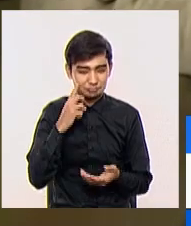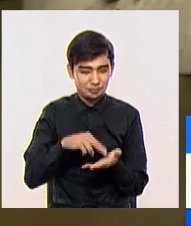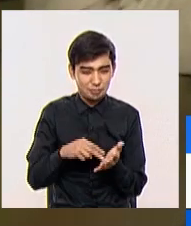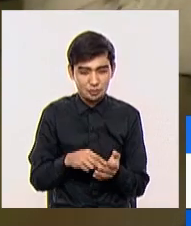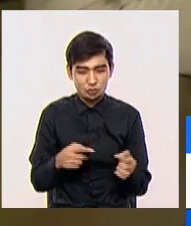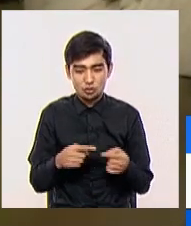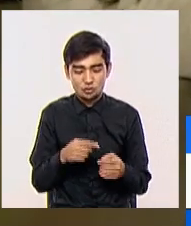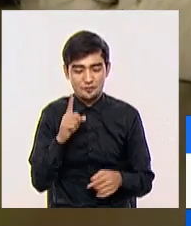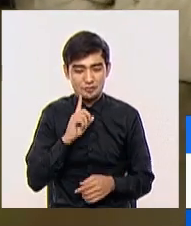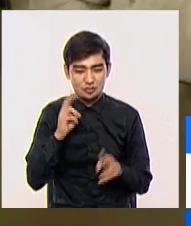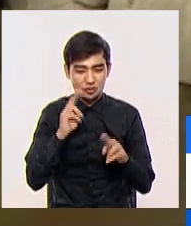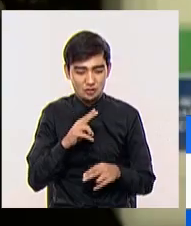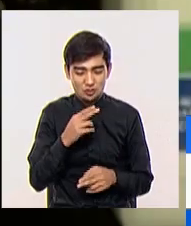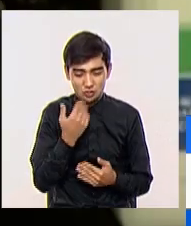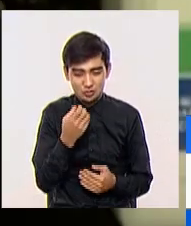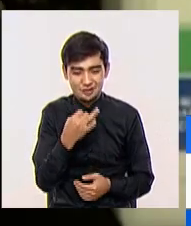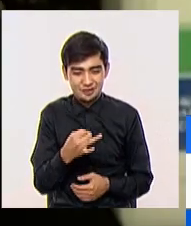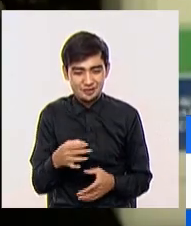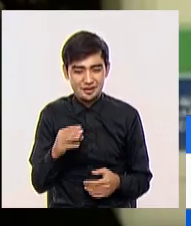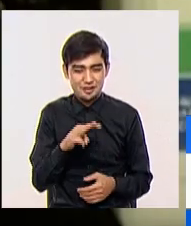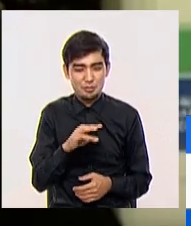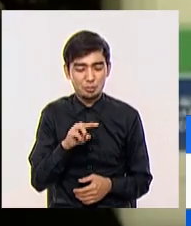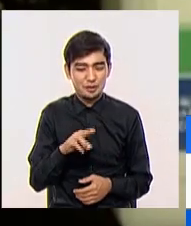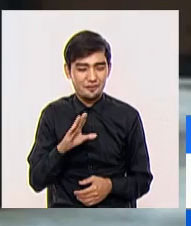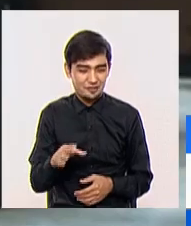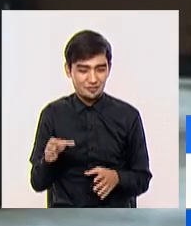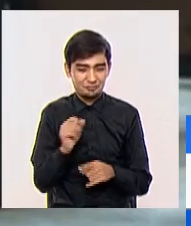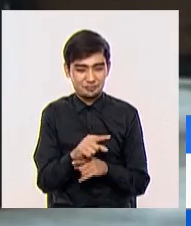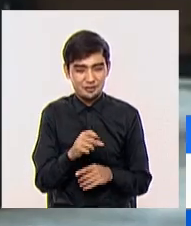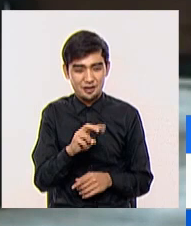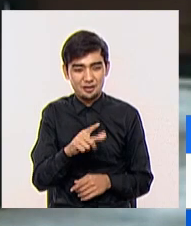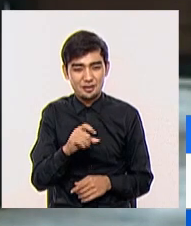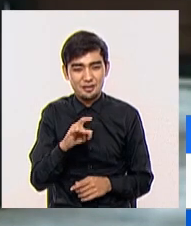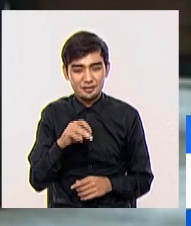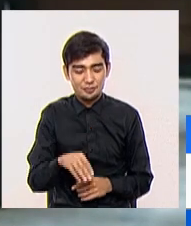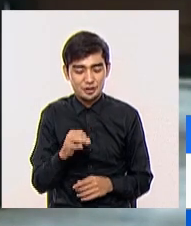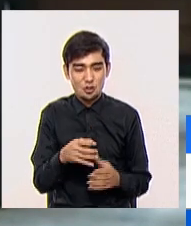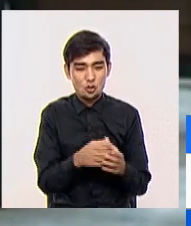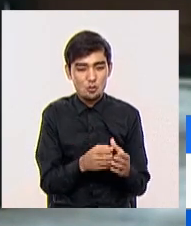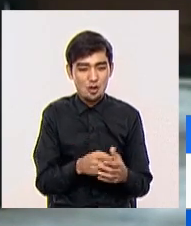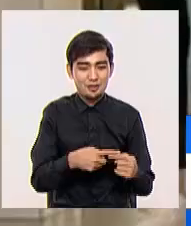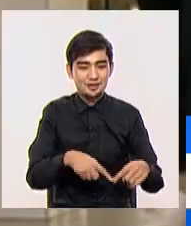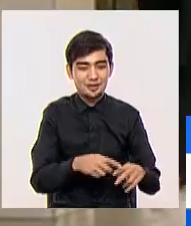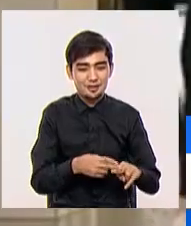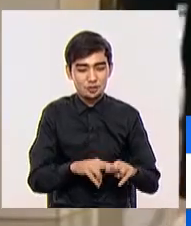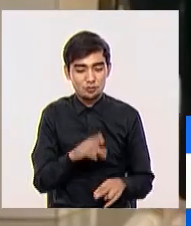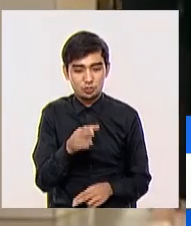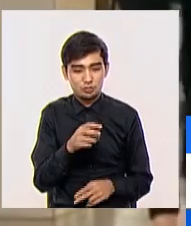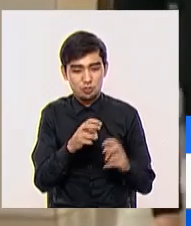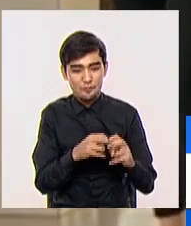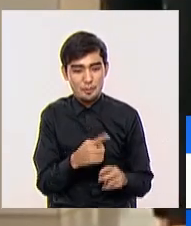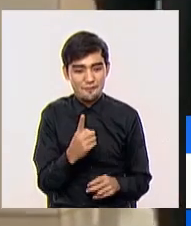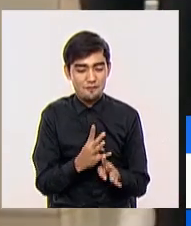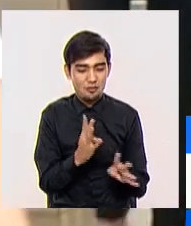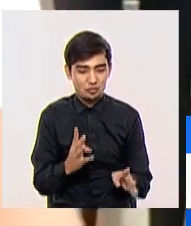пор нет. Пока в НПП предложили выстроить следующий алгоритм. Для начала определить группу организаций, которые будут проверять в